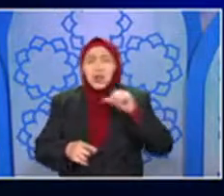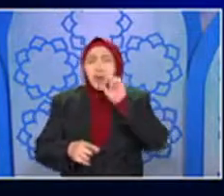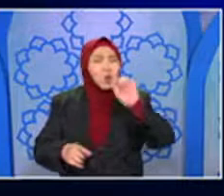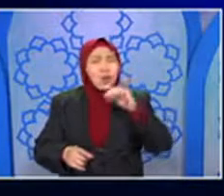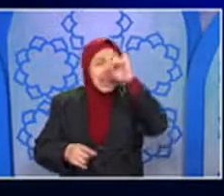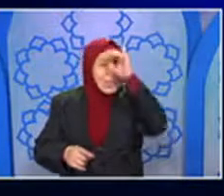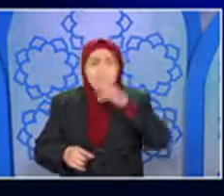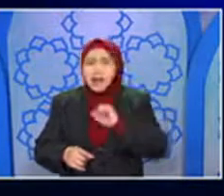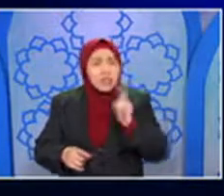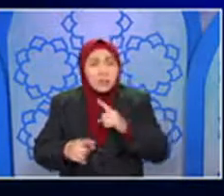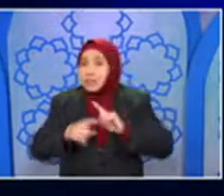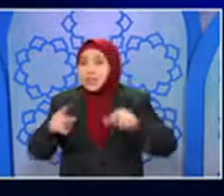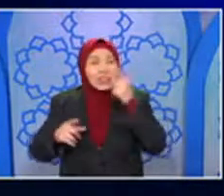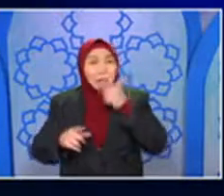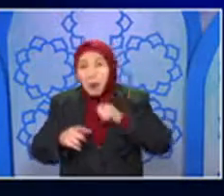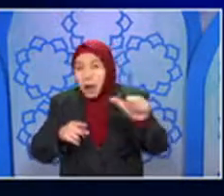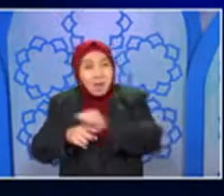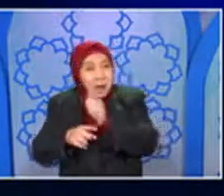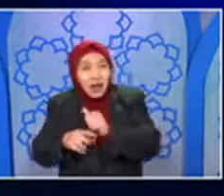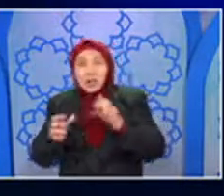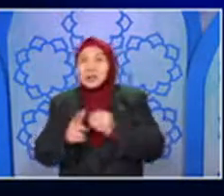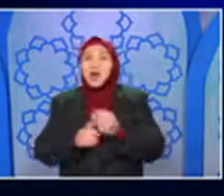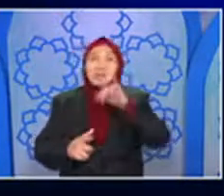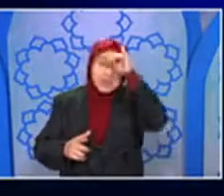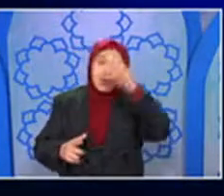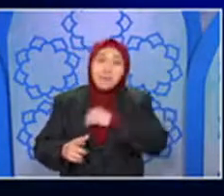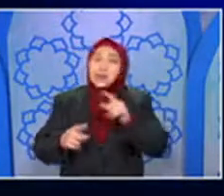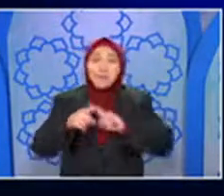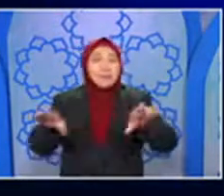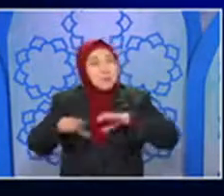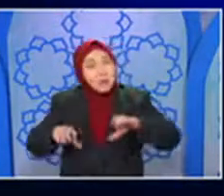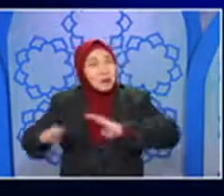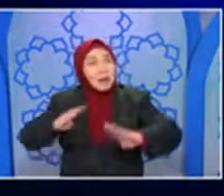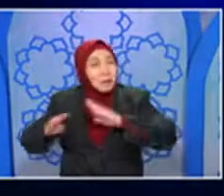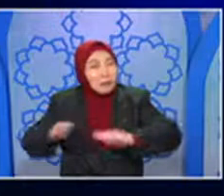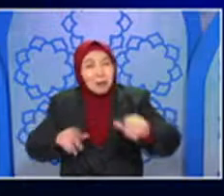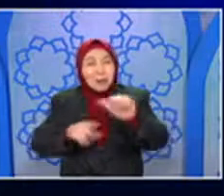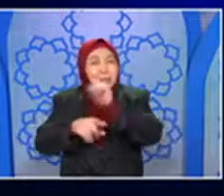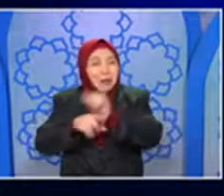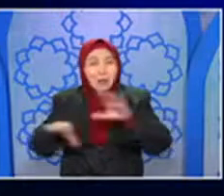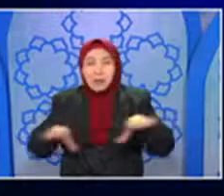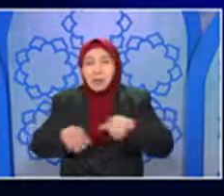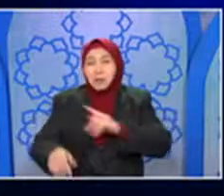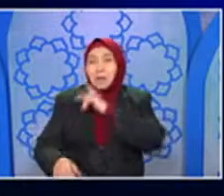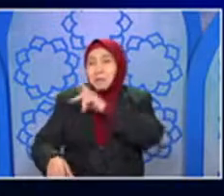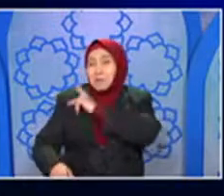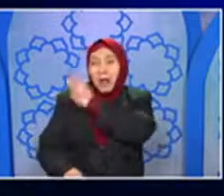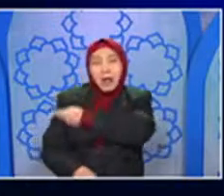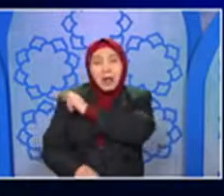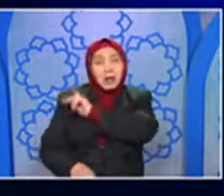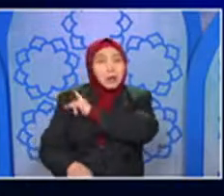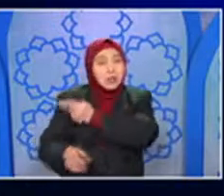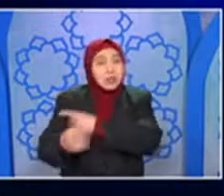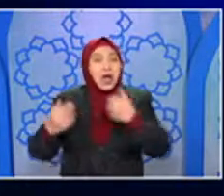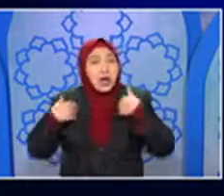mahu membuat amal soleh, ataupun beriman tetapi membuat perkara-perkara yang merosakkan dengan pangkat, kuasa, harta yang ada. Bukan